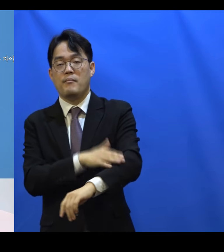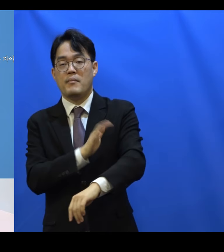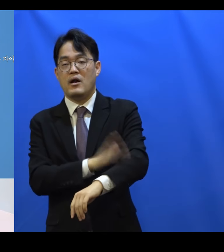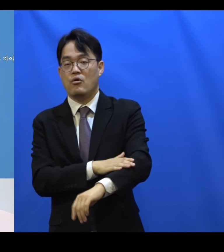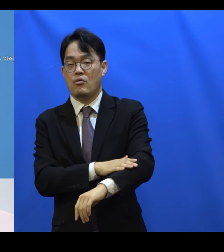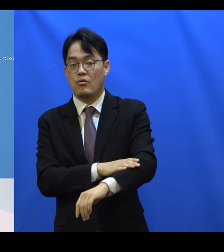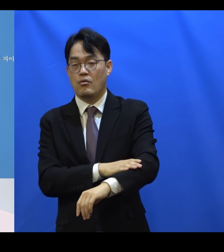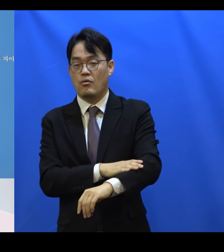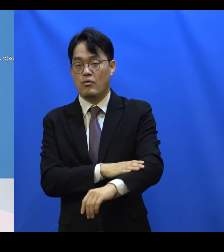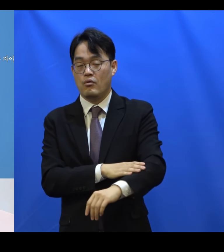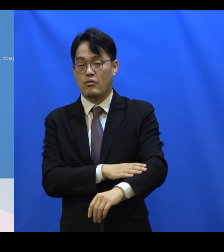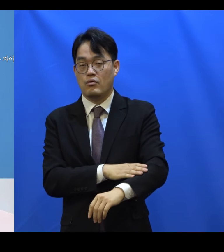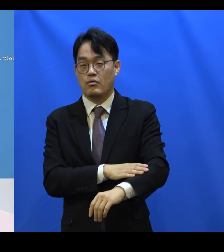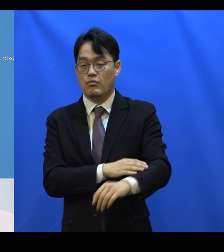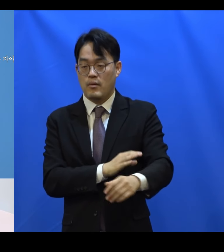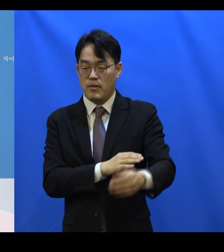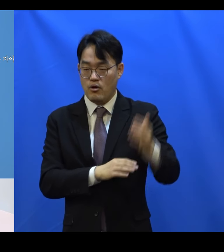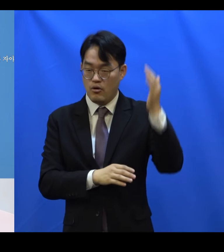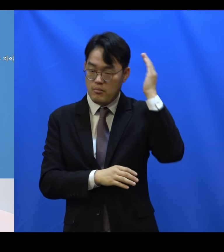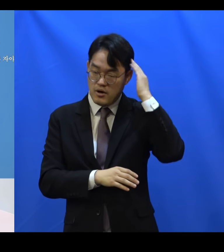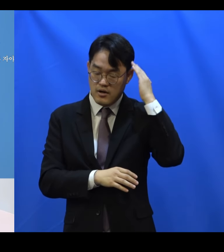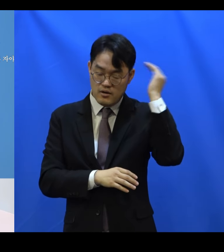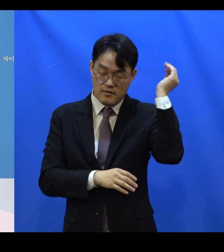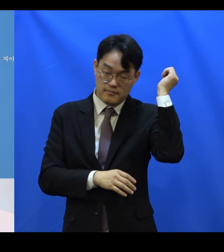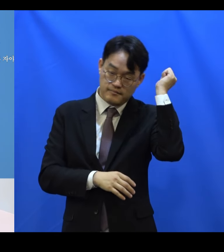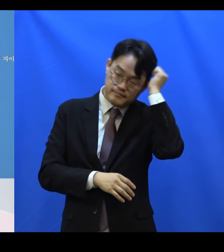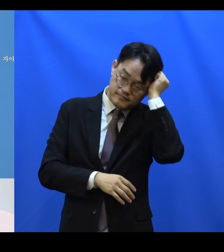안는구나. 상상.